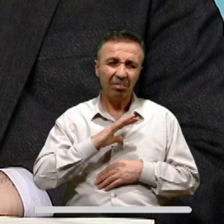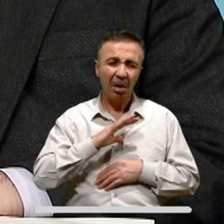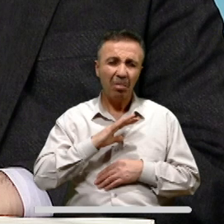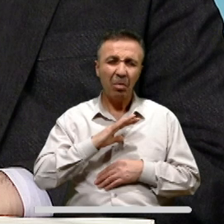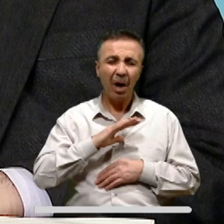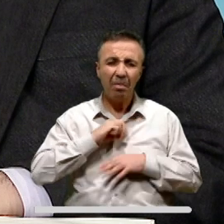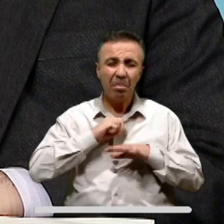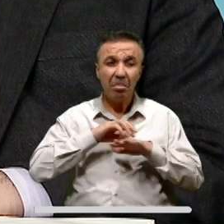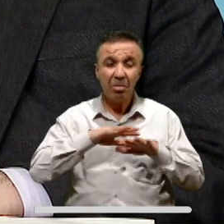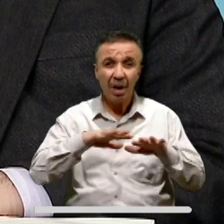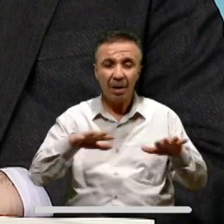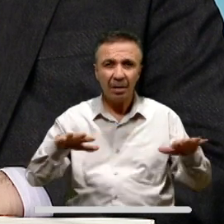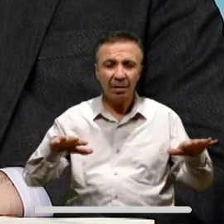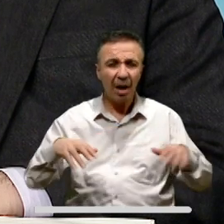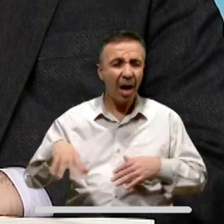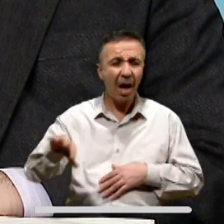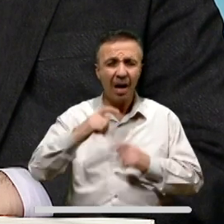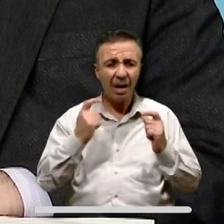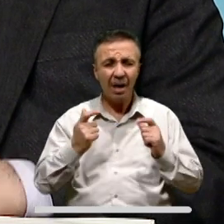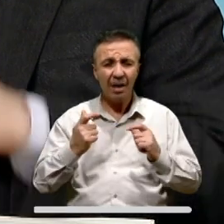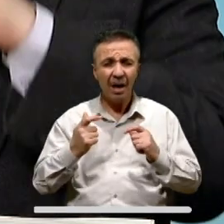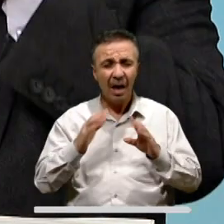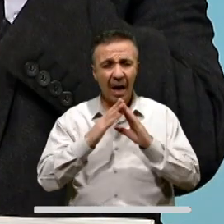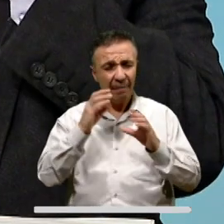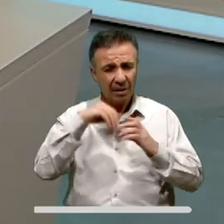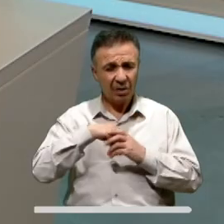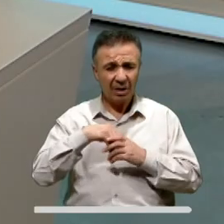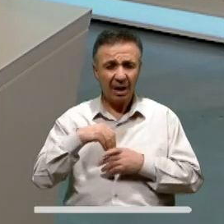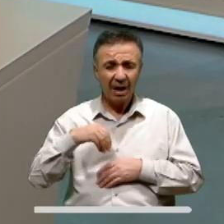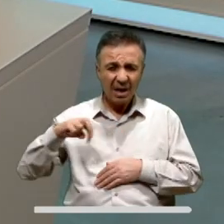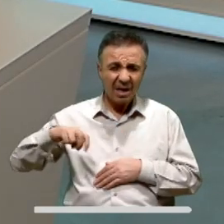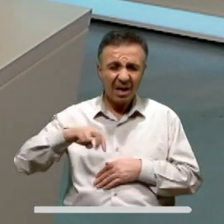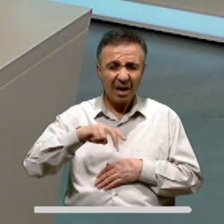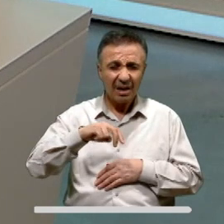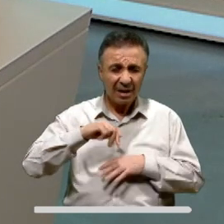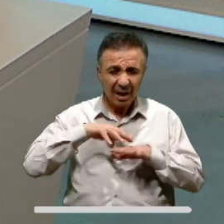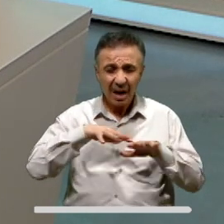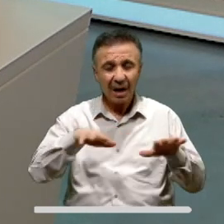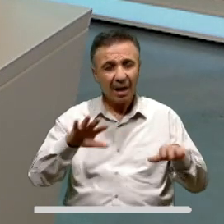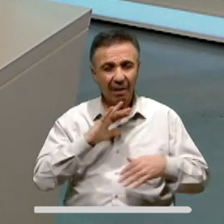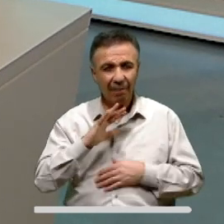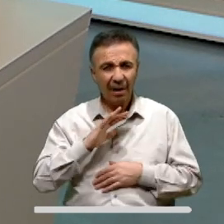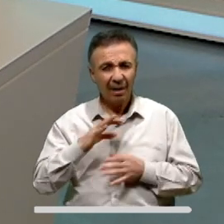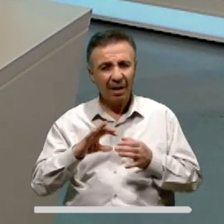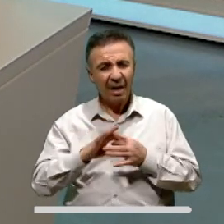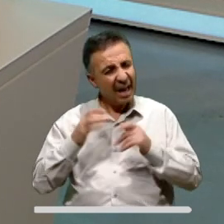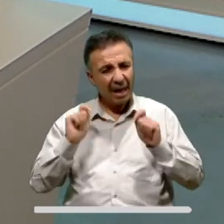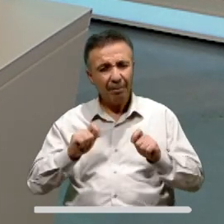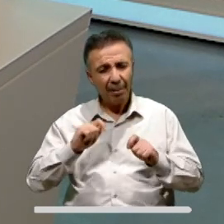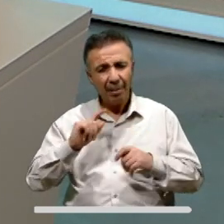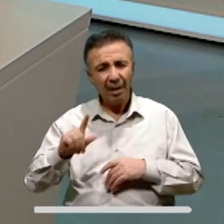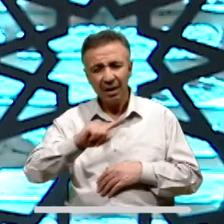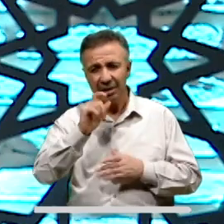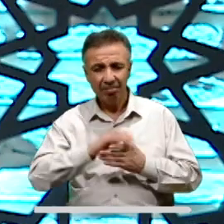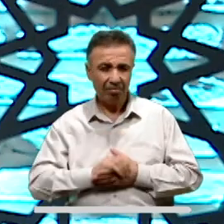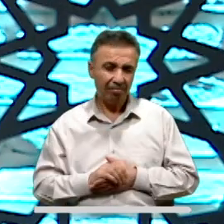da başladı yani böyle kapının önüne. İşte bir bakıyorum banyoya kadar bir yerlerden görüyorum. Süpürgeyle alınmak istemiyorum